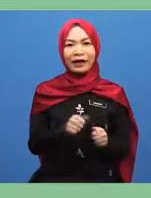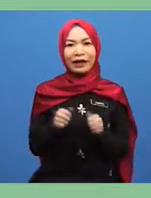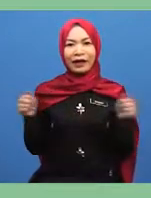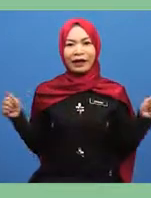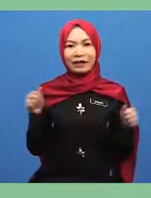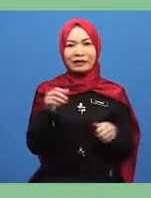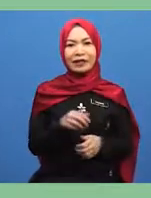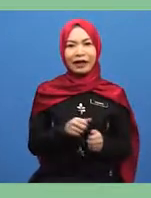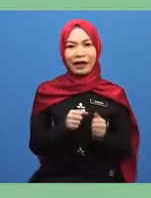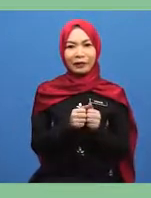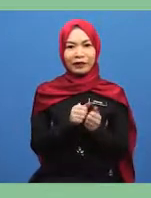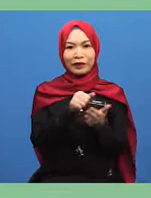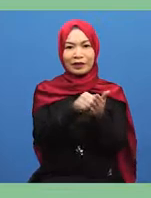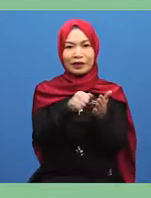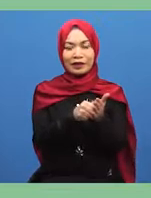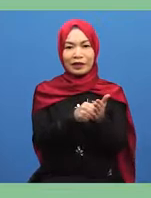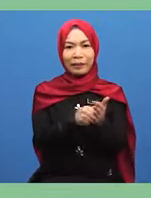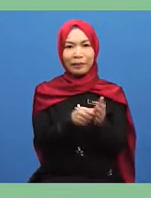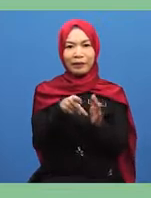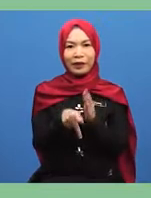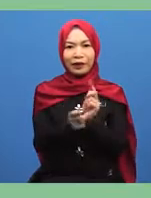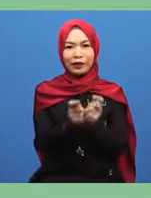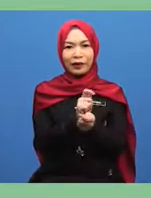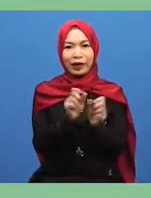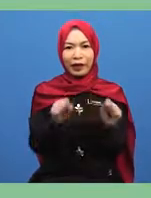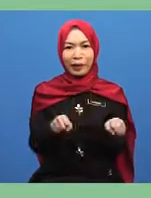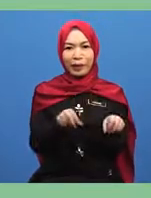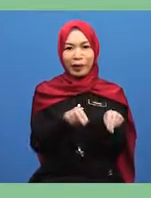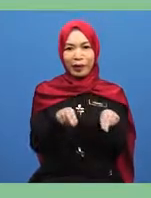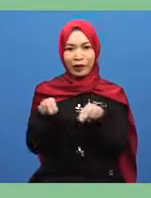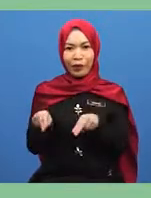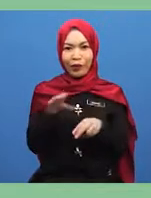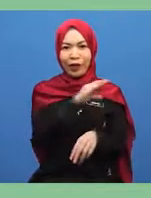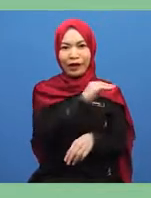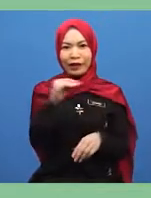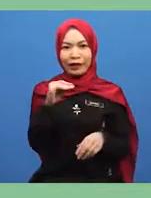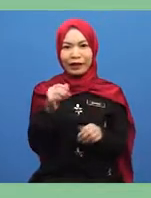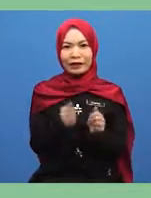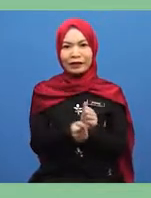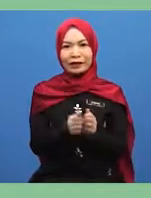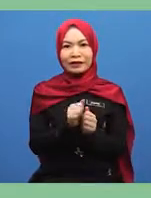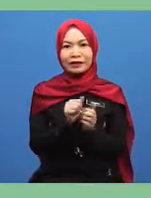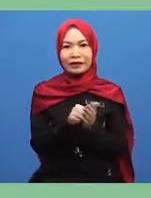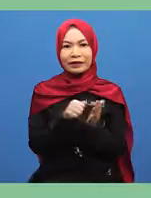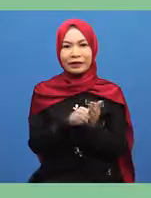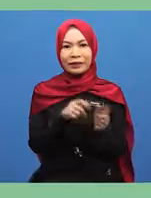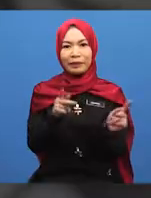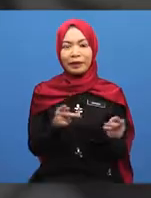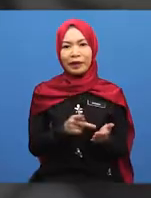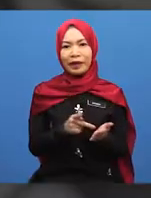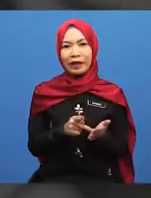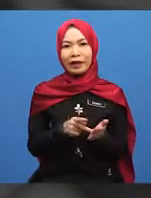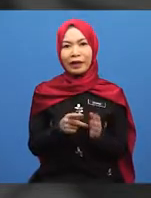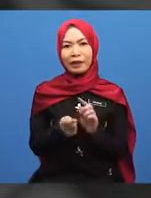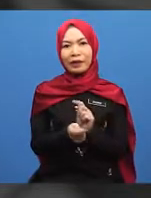kadar pertukaran boleh ubah dan sistem kadar pertukaran tetap beroperasi dalam sesebuah ekonomi.